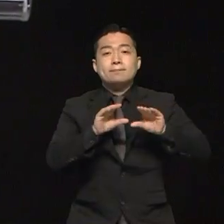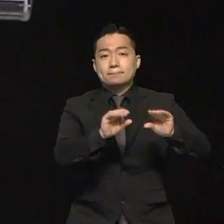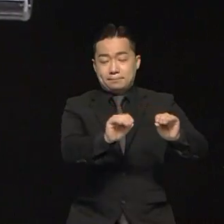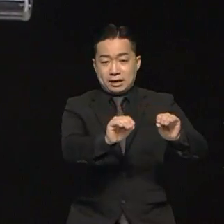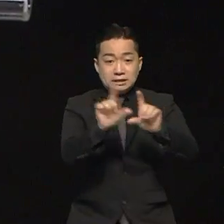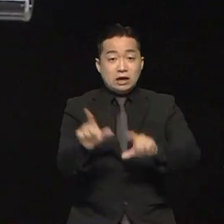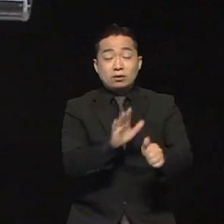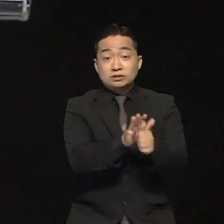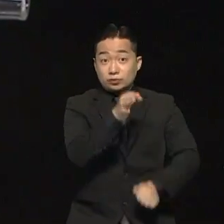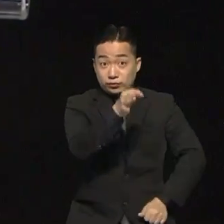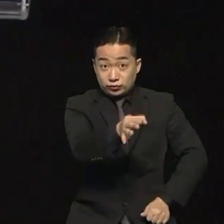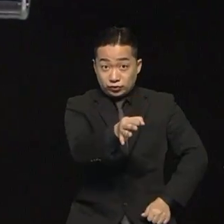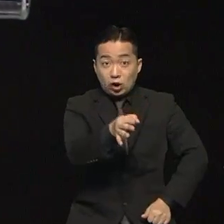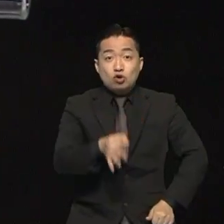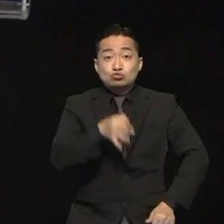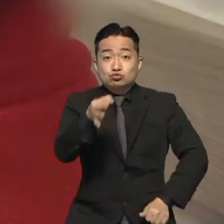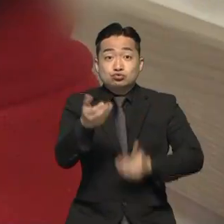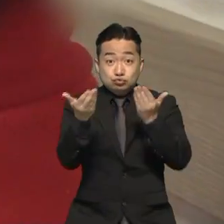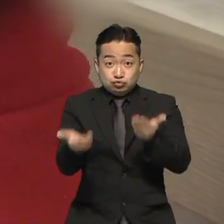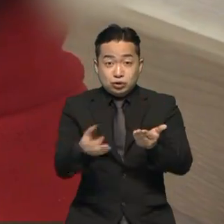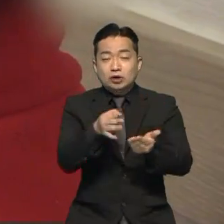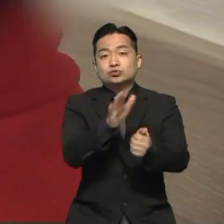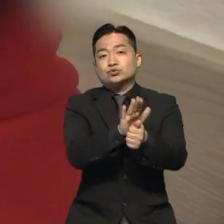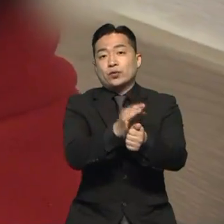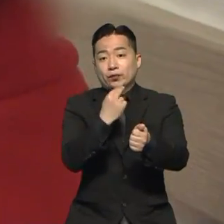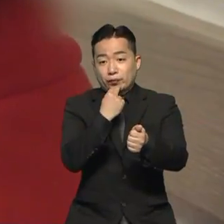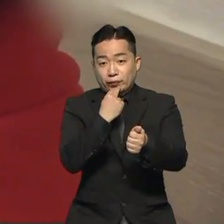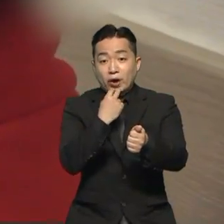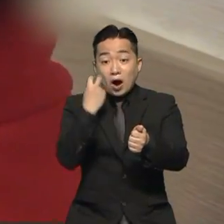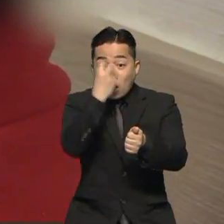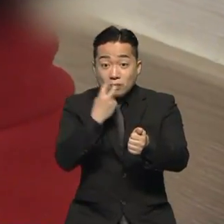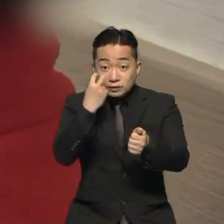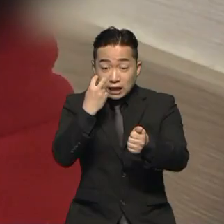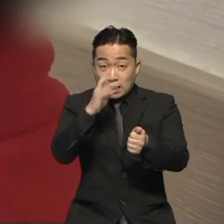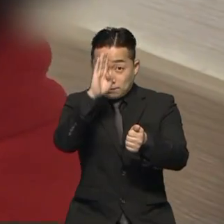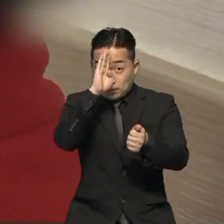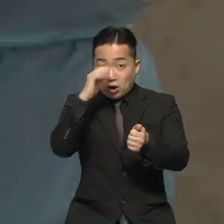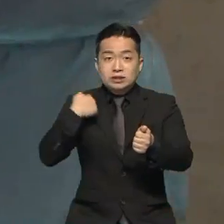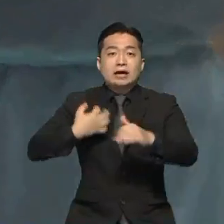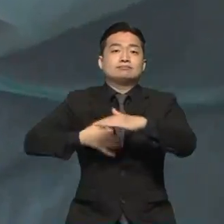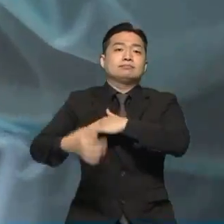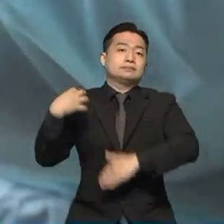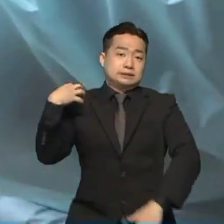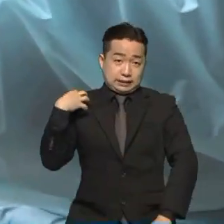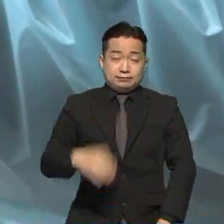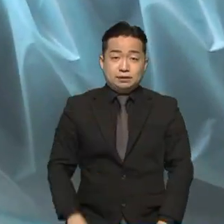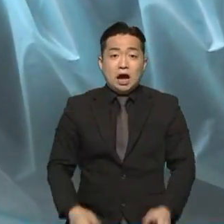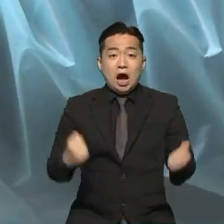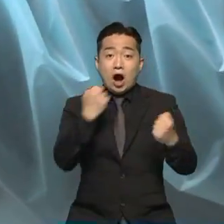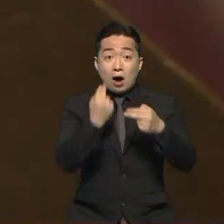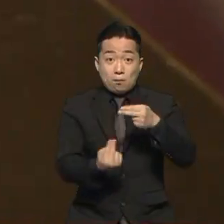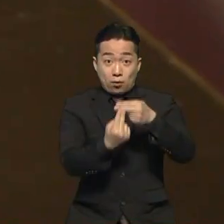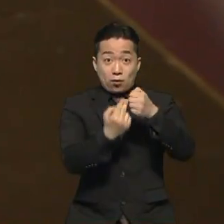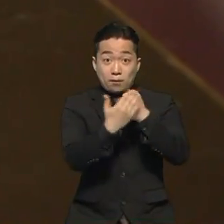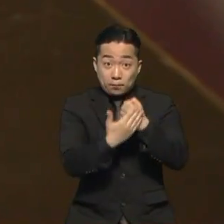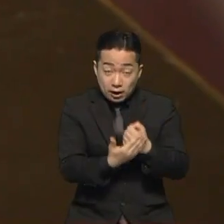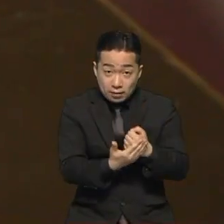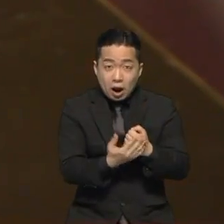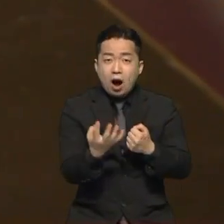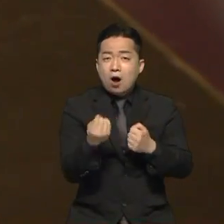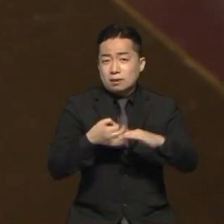생활지원비와 유급휴가비 지원이 없어지고 검사료 치료비는 환자가 내야 합니다. 건강보험을 적용하는데